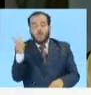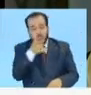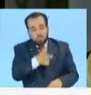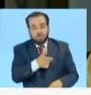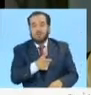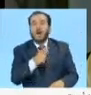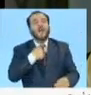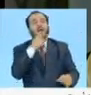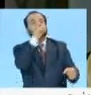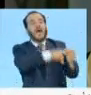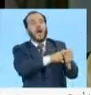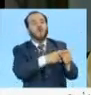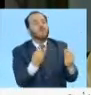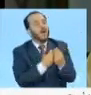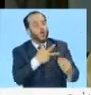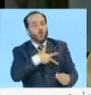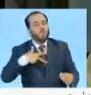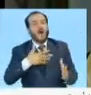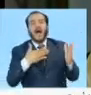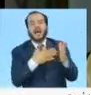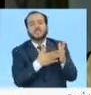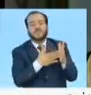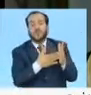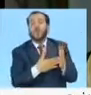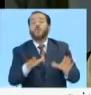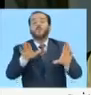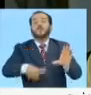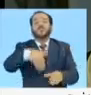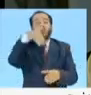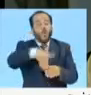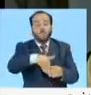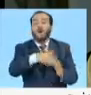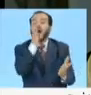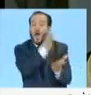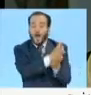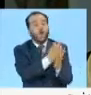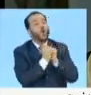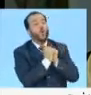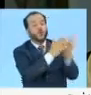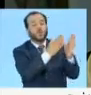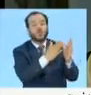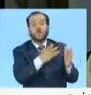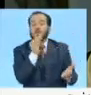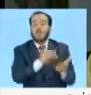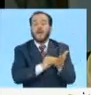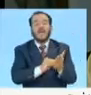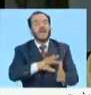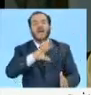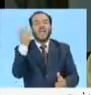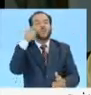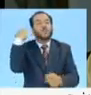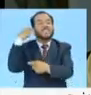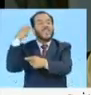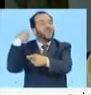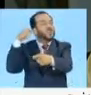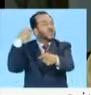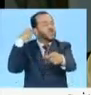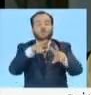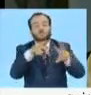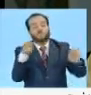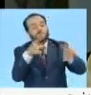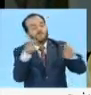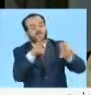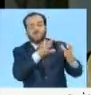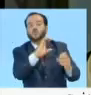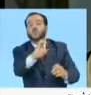عدم التعاون مع الحكومة، وأعطت مجلس النواب الحق في مساءلة واستجواب الوزراء،